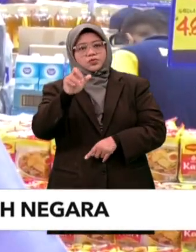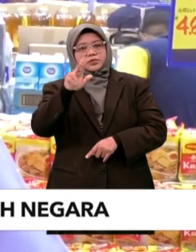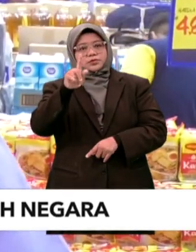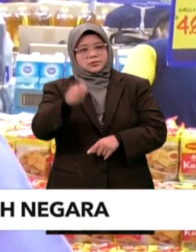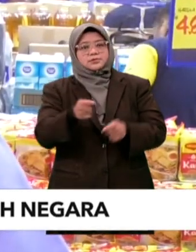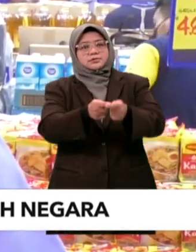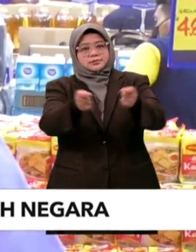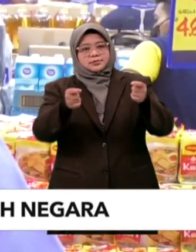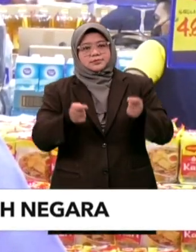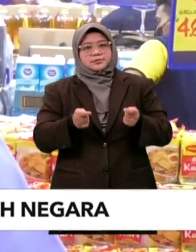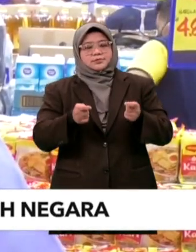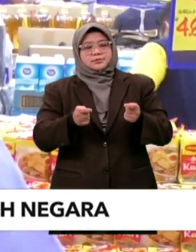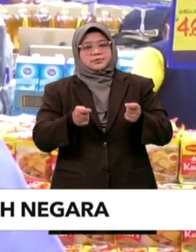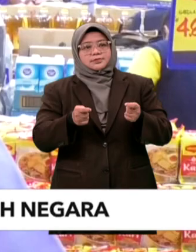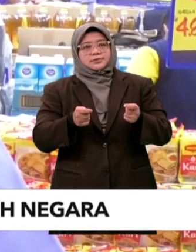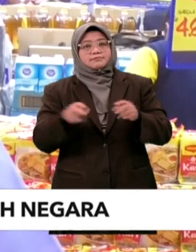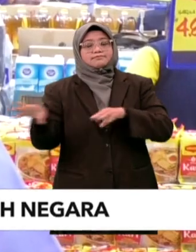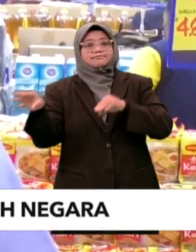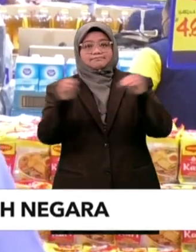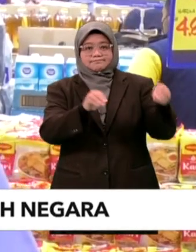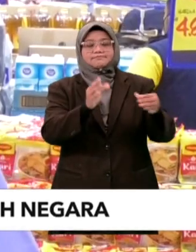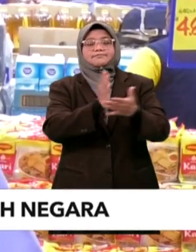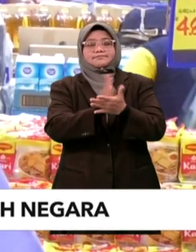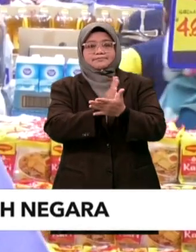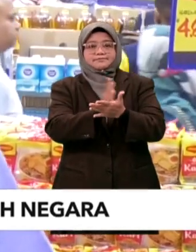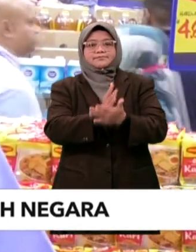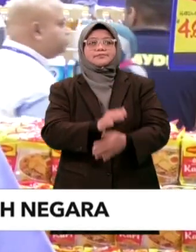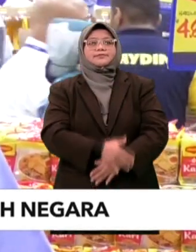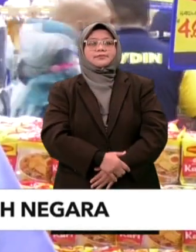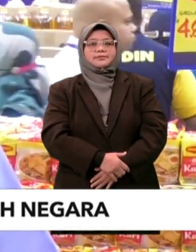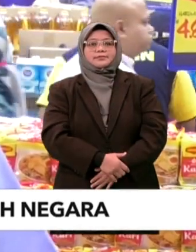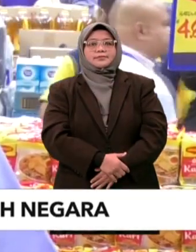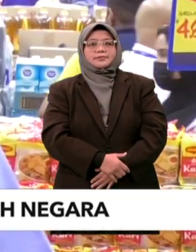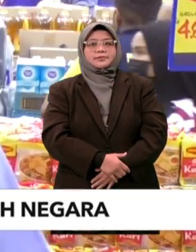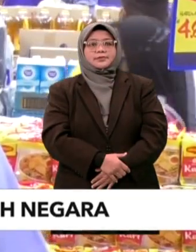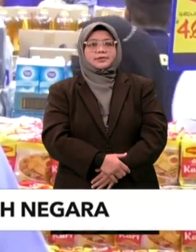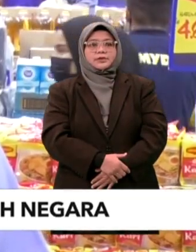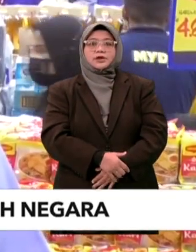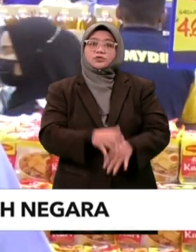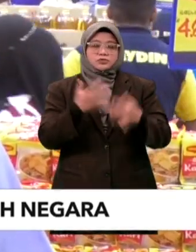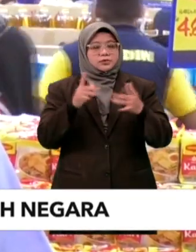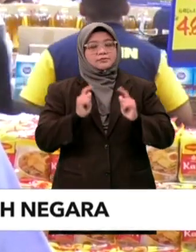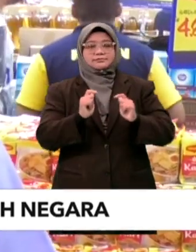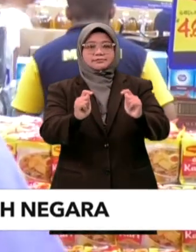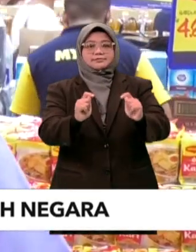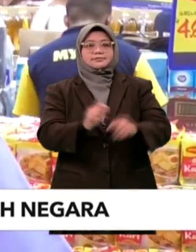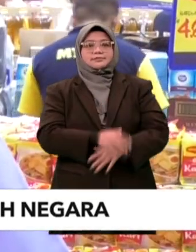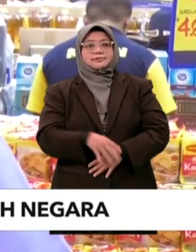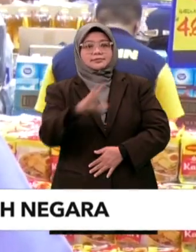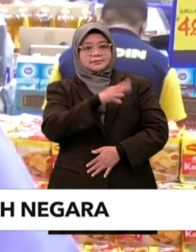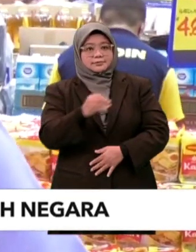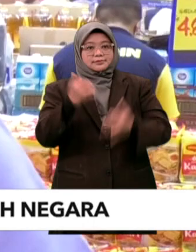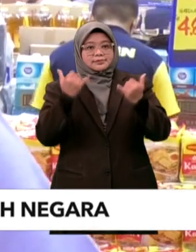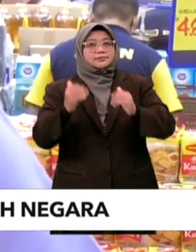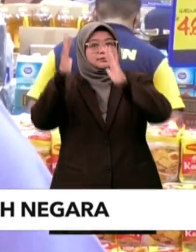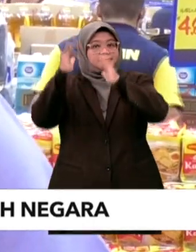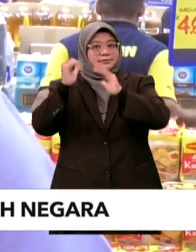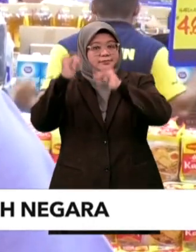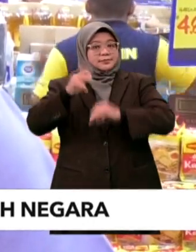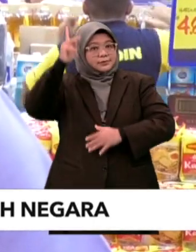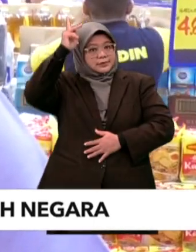tempat-tempat perpindahan sementara ini jadi telah dihami Tina Karena jadi kita